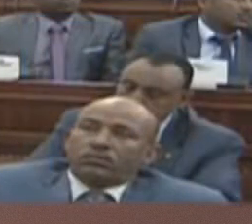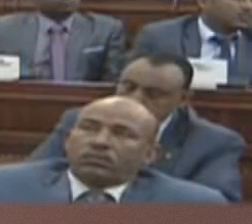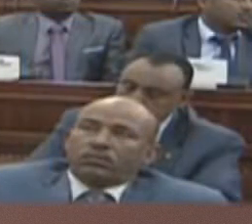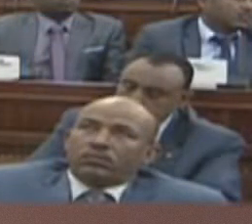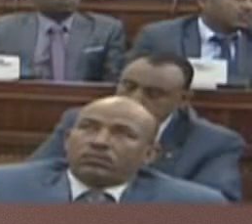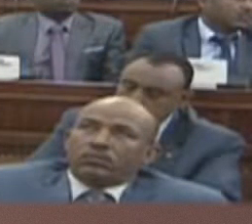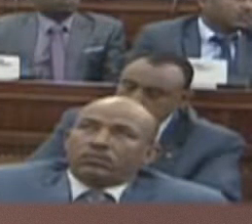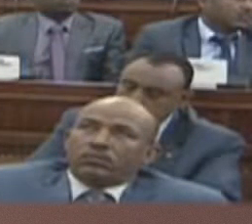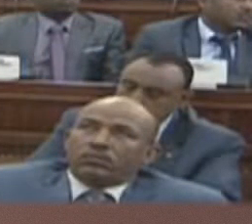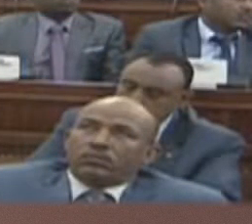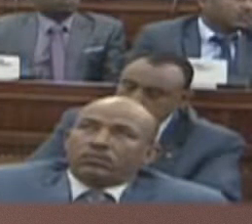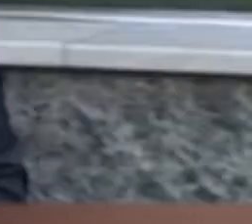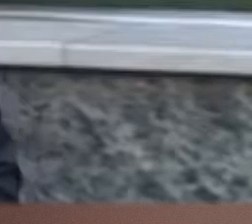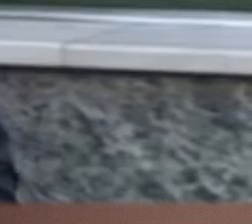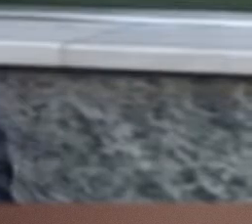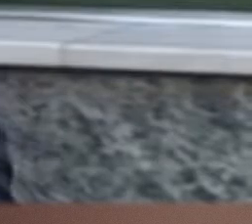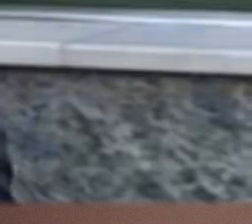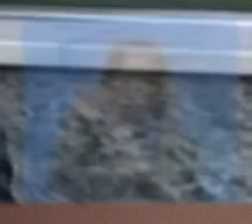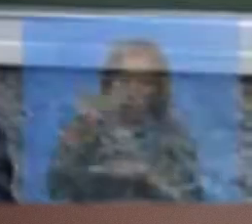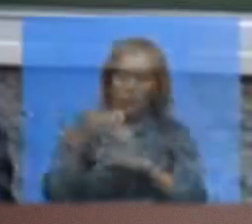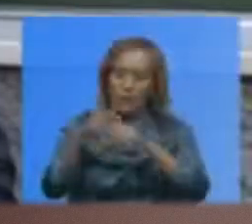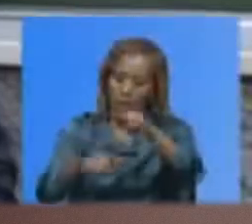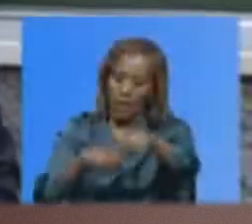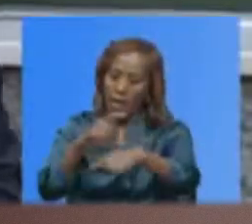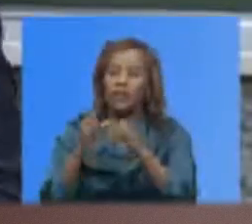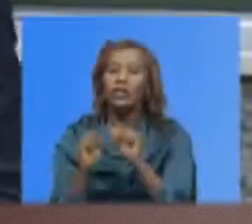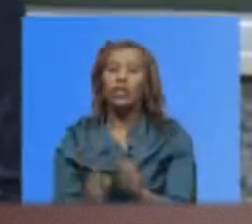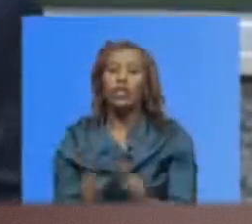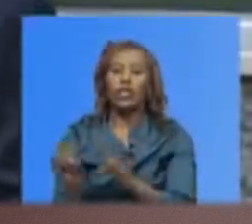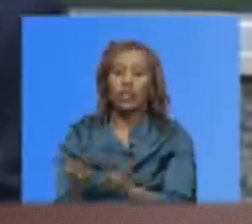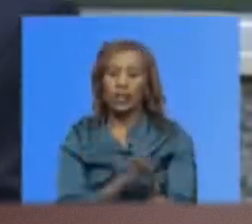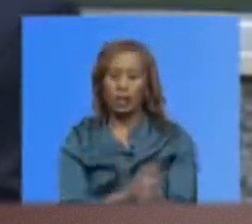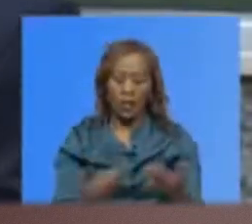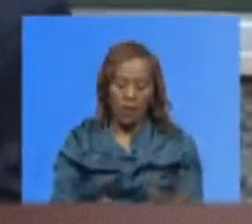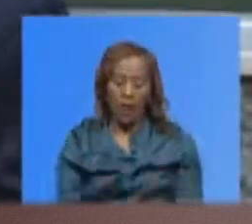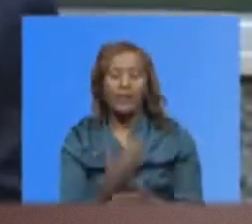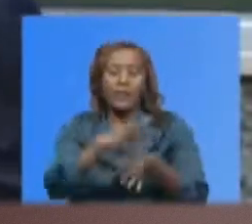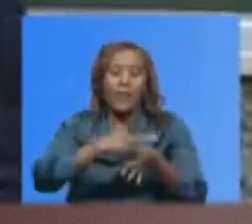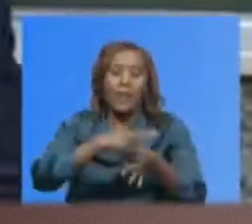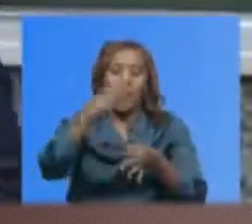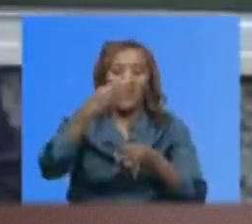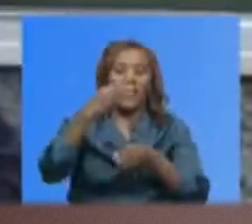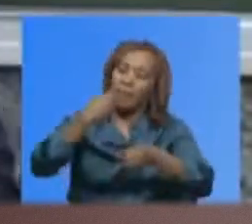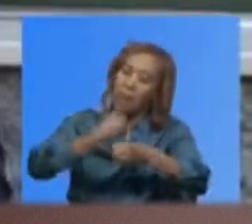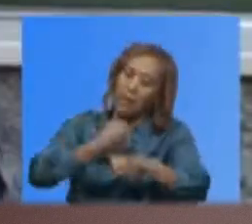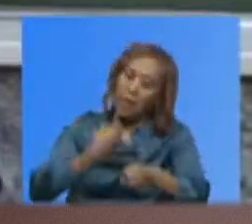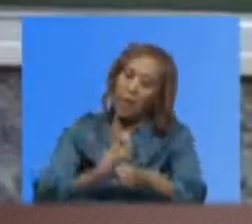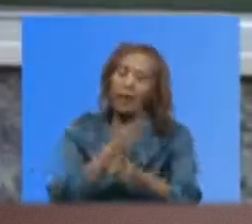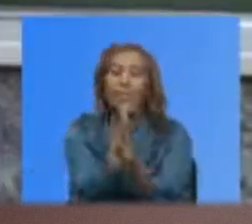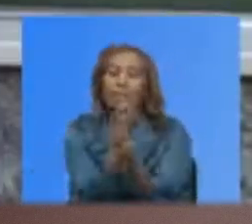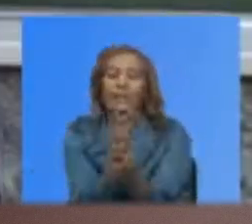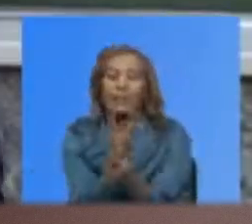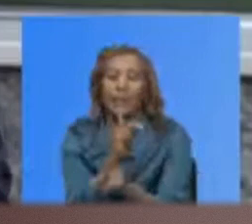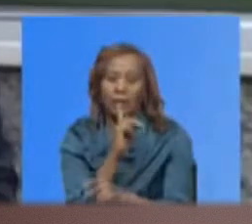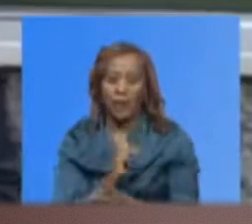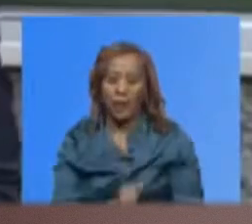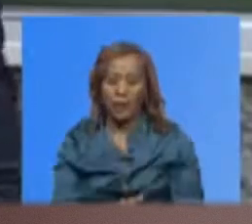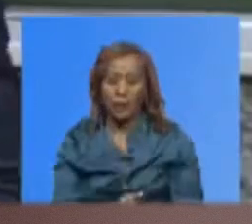ጊዜ በማካካስ ወደፊት መጓዝ እንችል ዘንድ በአዲስ መንፈስ መረባረብ